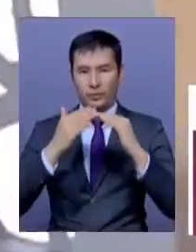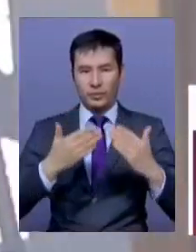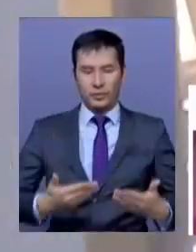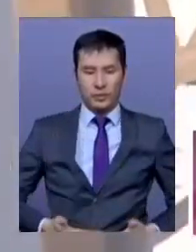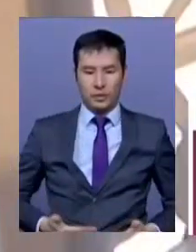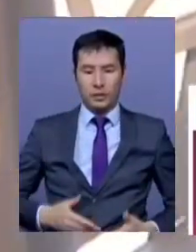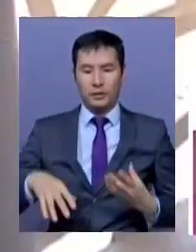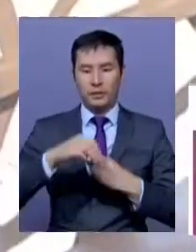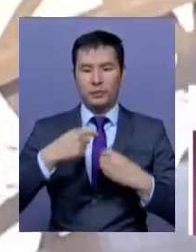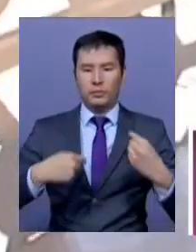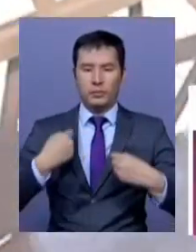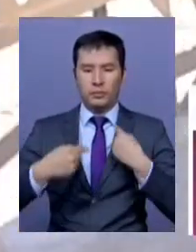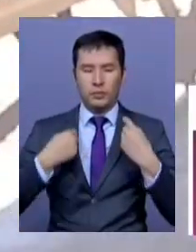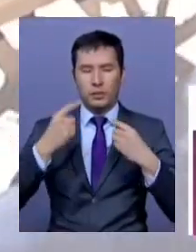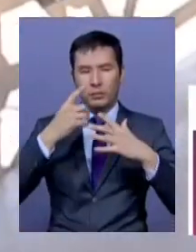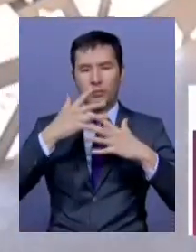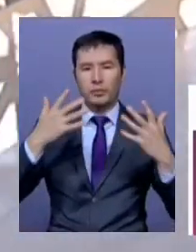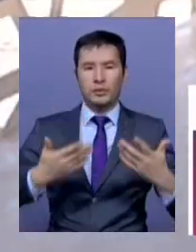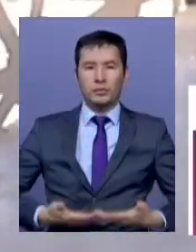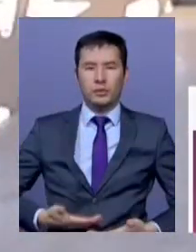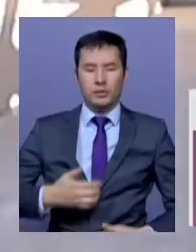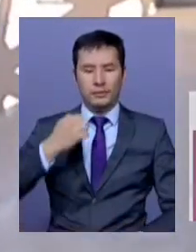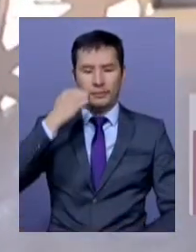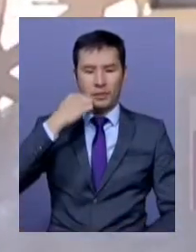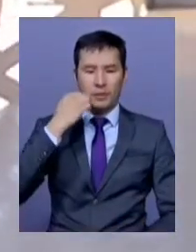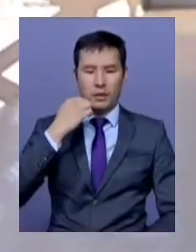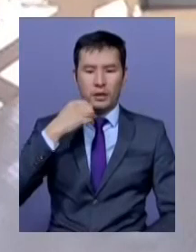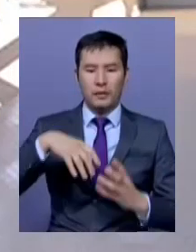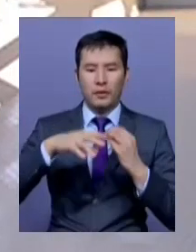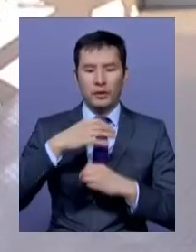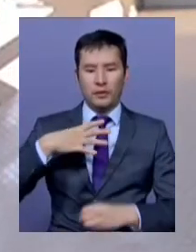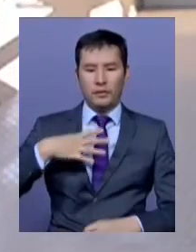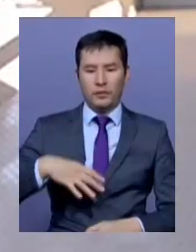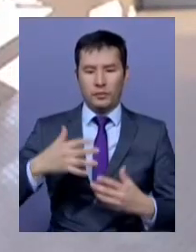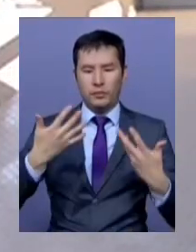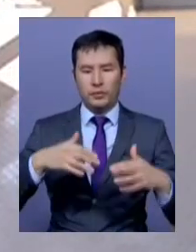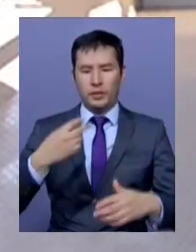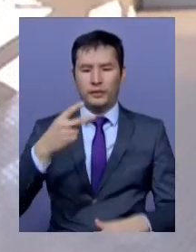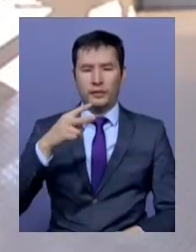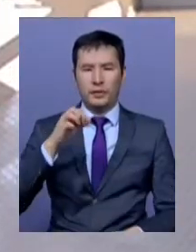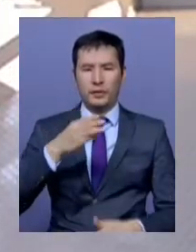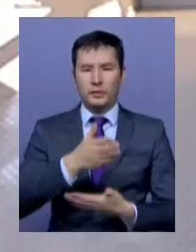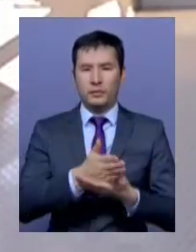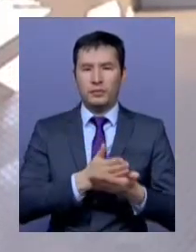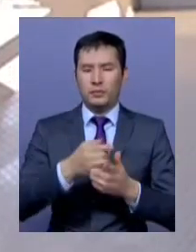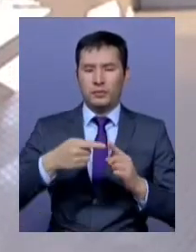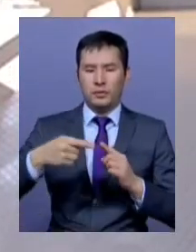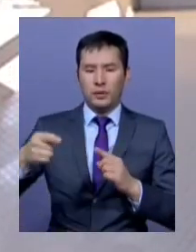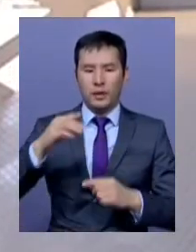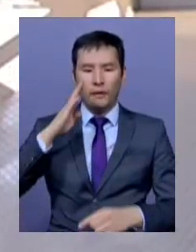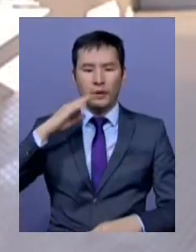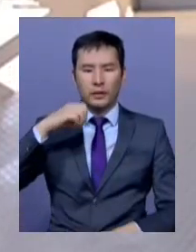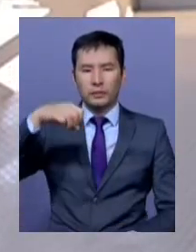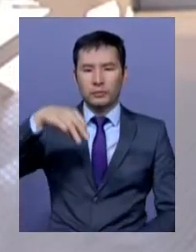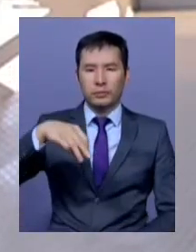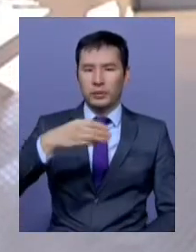Мұнда кембағал жандарға да жағдай жасалыпты. Оларға арналып арнайы лифт орнатылған. Толықтай отандық өнімнен құрастырылған